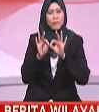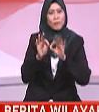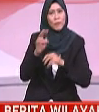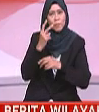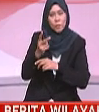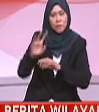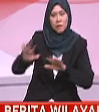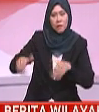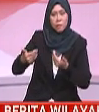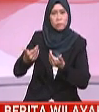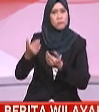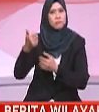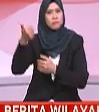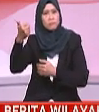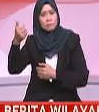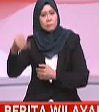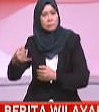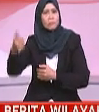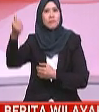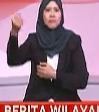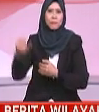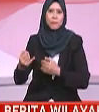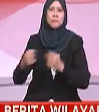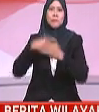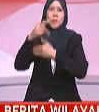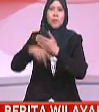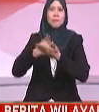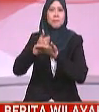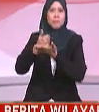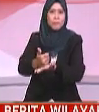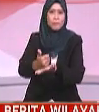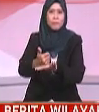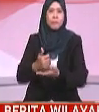melihat keberkesanan sesuatu program bantuan.